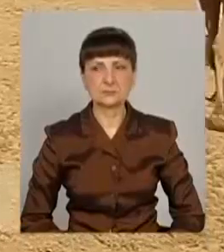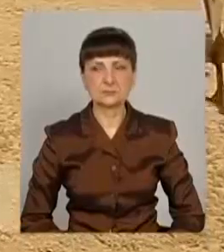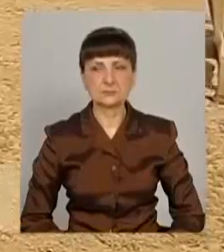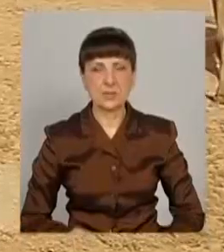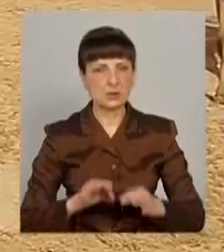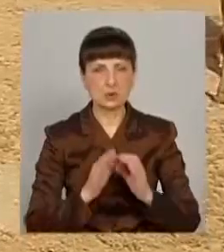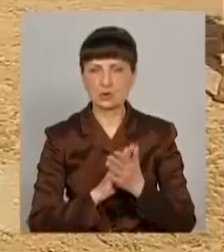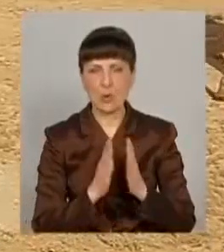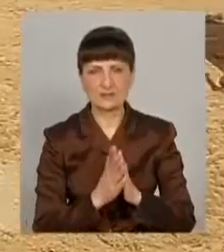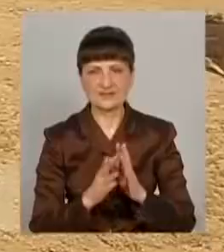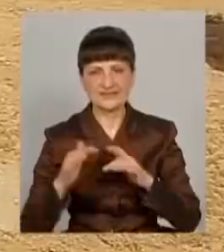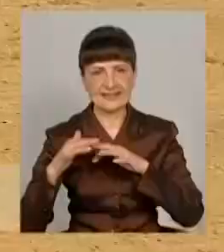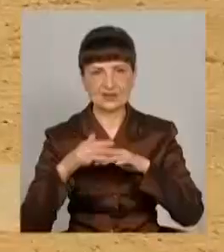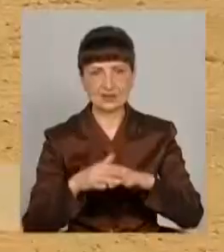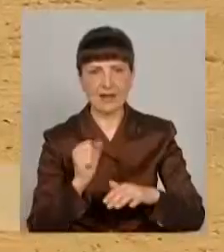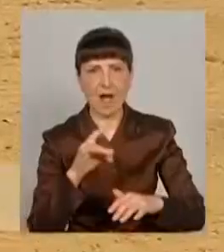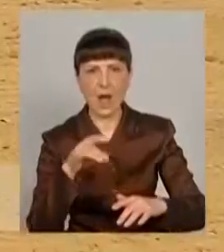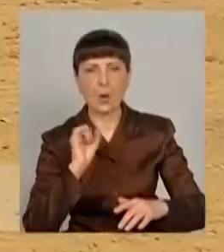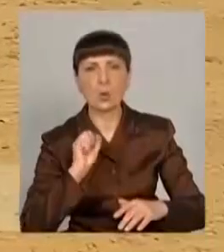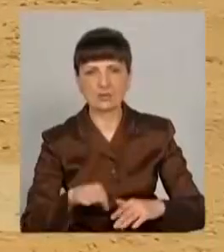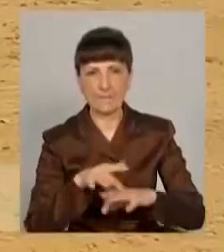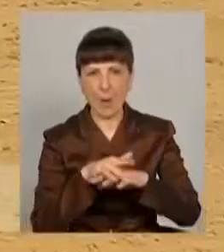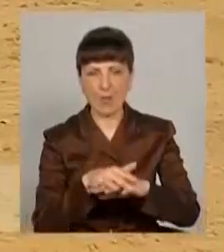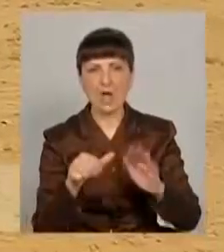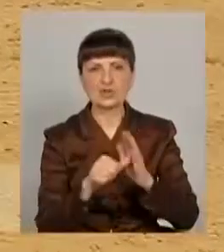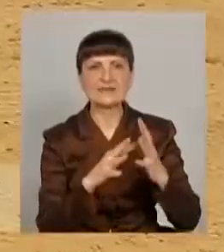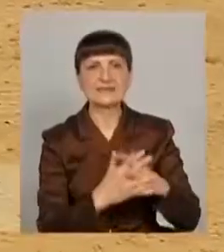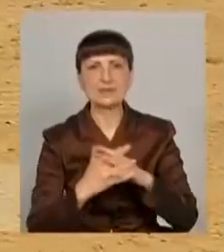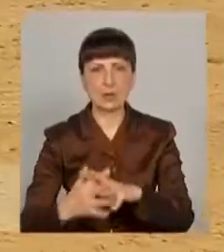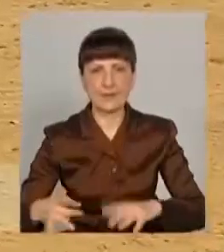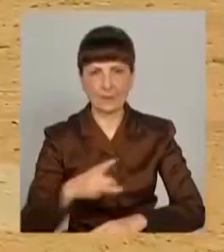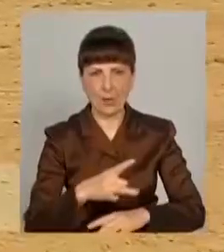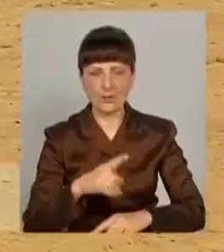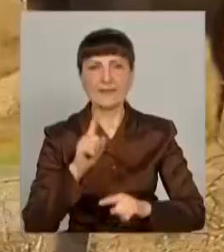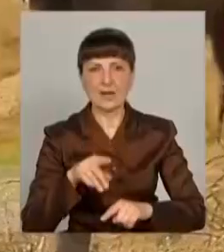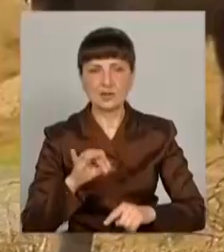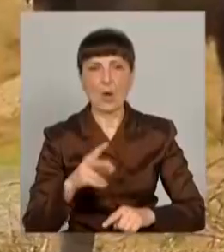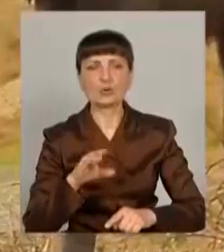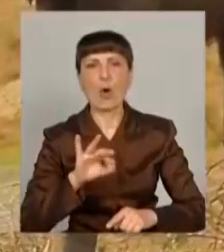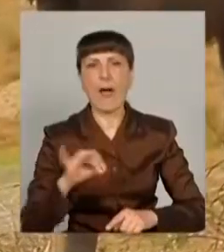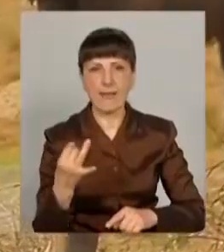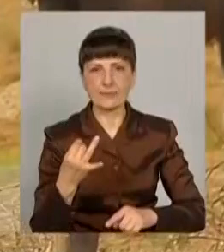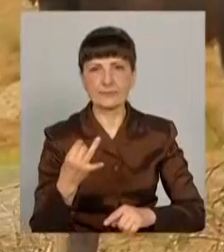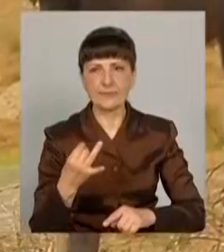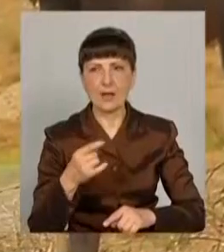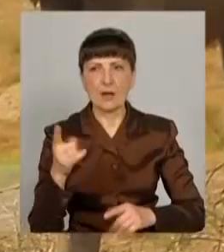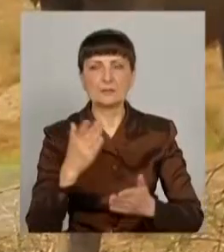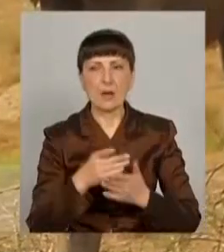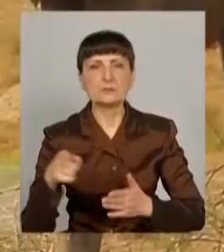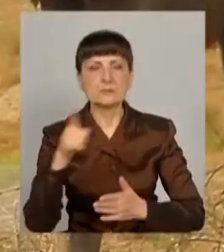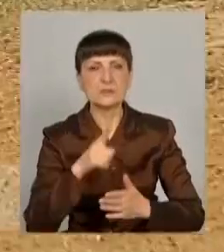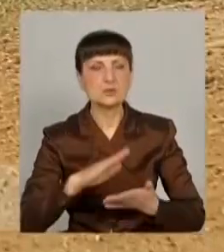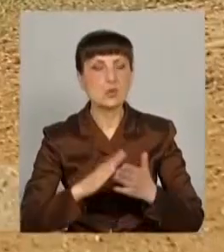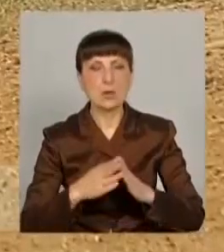сложная ситуация с нашествием каракуртов сейчас обстоит сразу в 6 селах региона в том числе коктугая есть пули ильтая